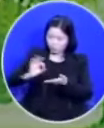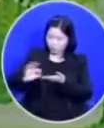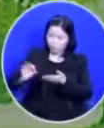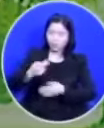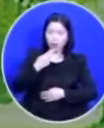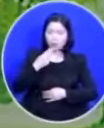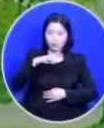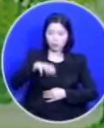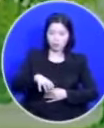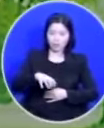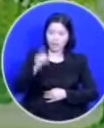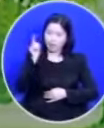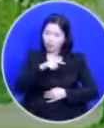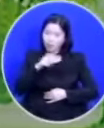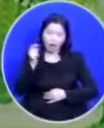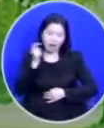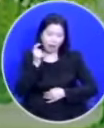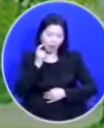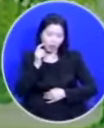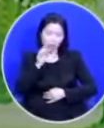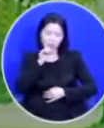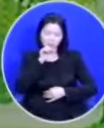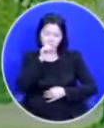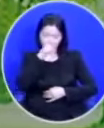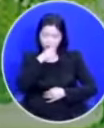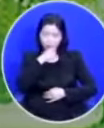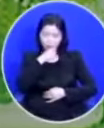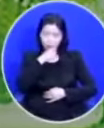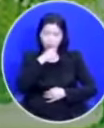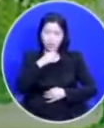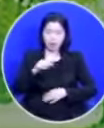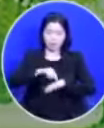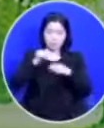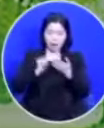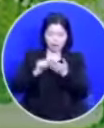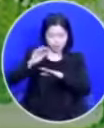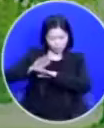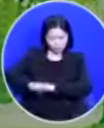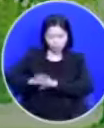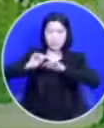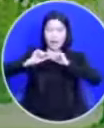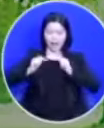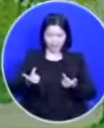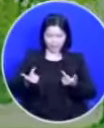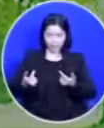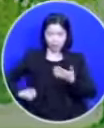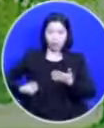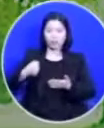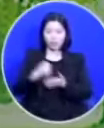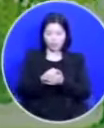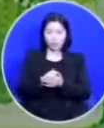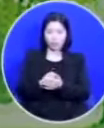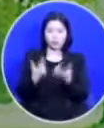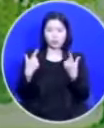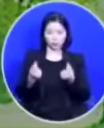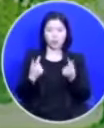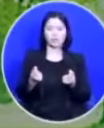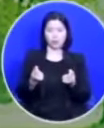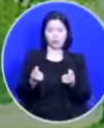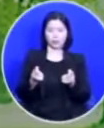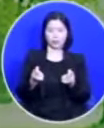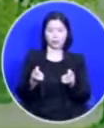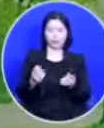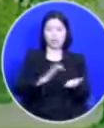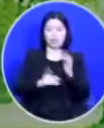거짓 된거 악하고 더러운 거 마음에 이제 두지도 않겠다고 결단한 것과 마찬가지 아닙니까